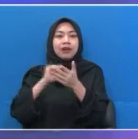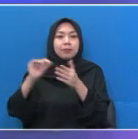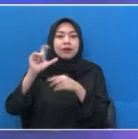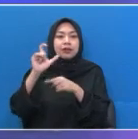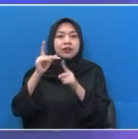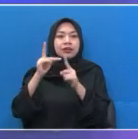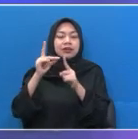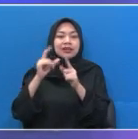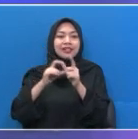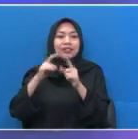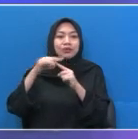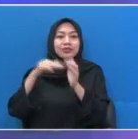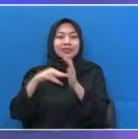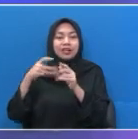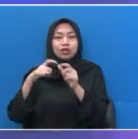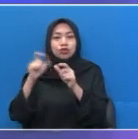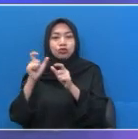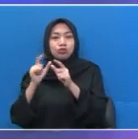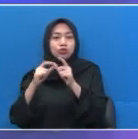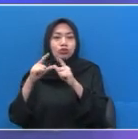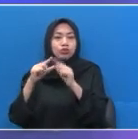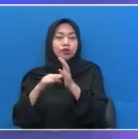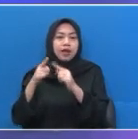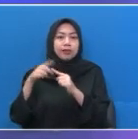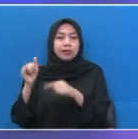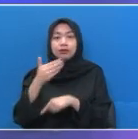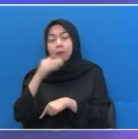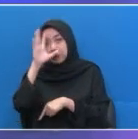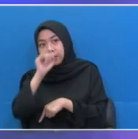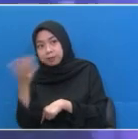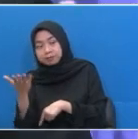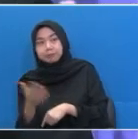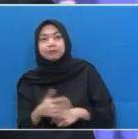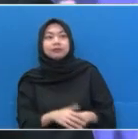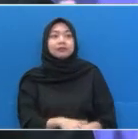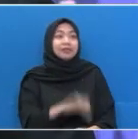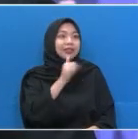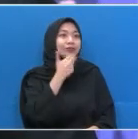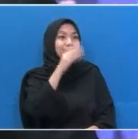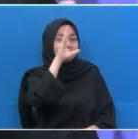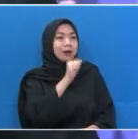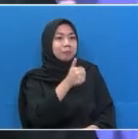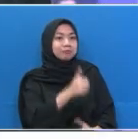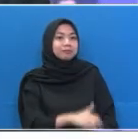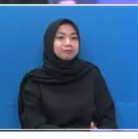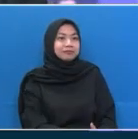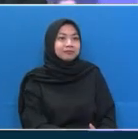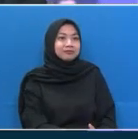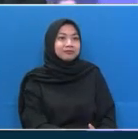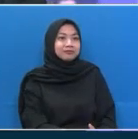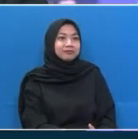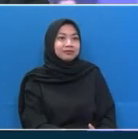Mbak Kristen Susanti yang telah bergabung bersama kami di Kompas malam Selamat malam Pak Kristen Selamat malam Pak